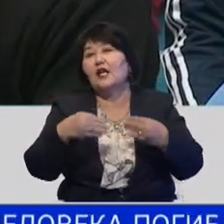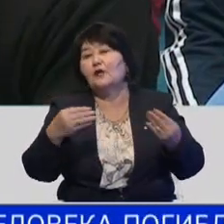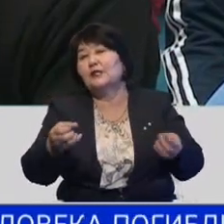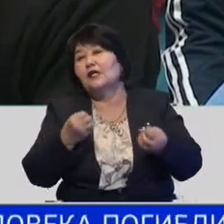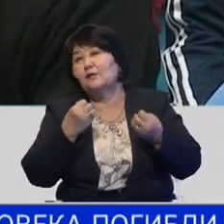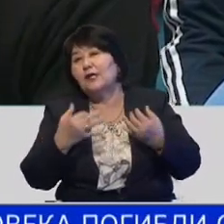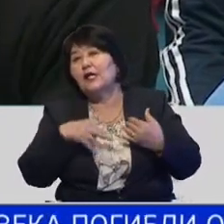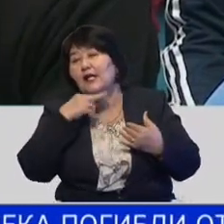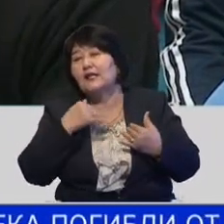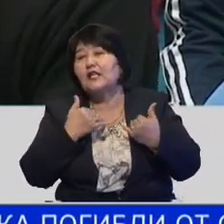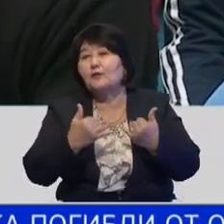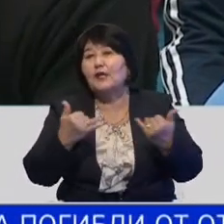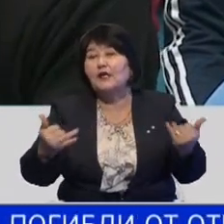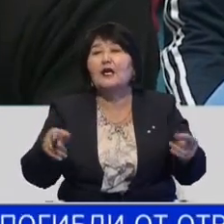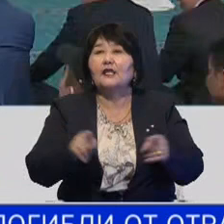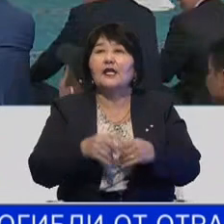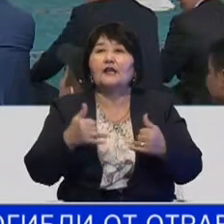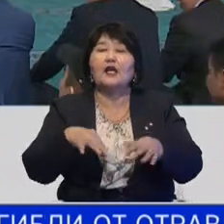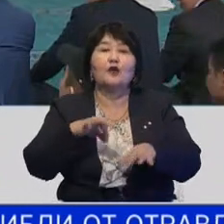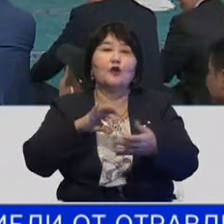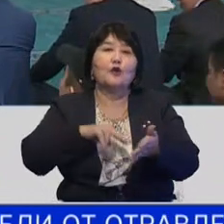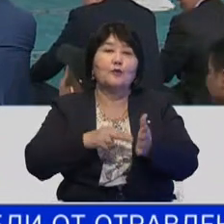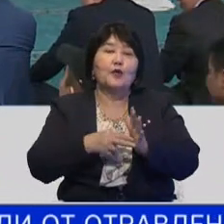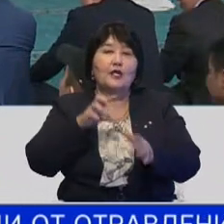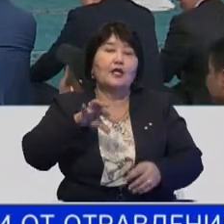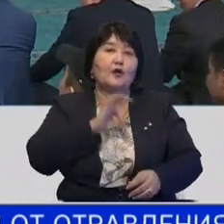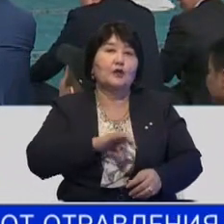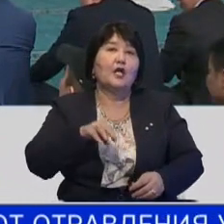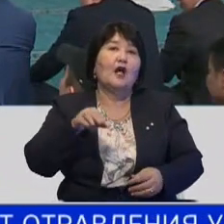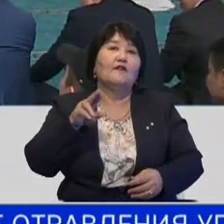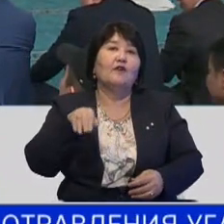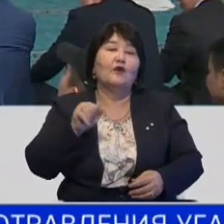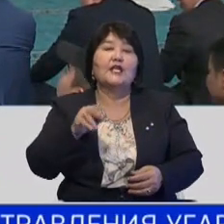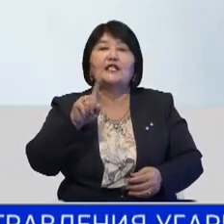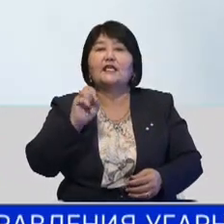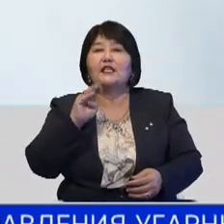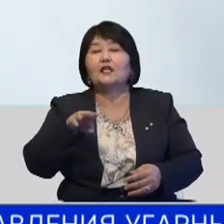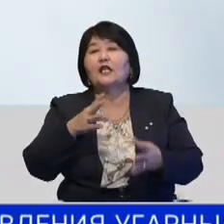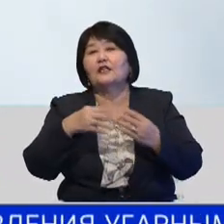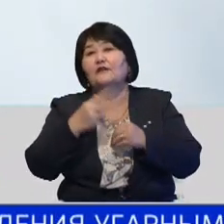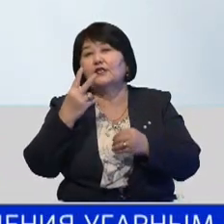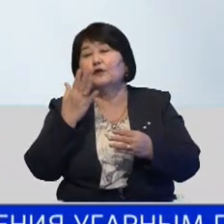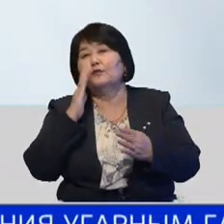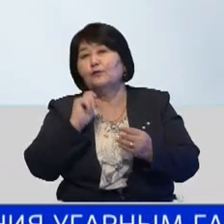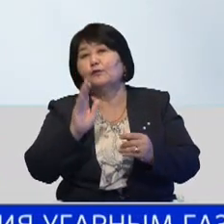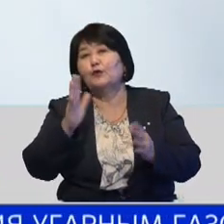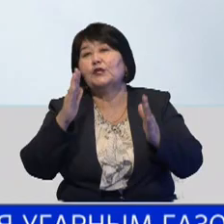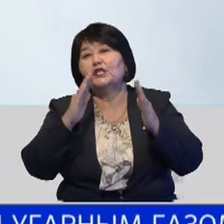и благотворительных мероприятий так в рамках проекта фон предоставлено